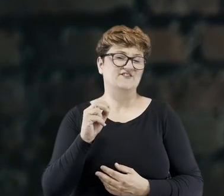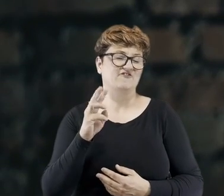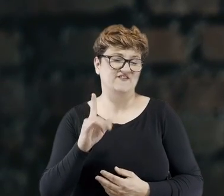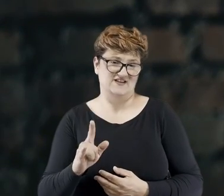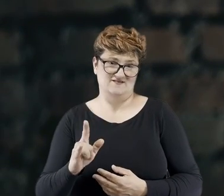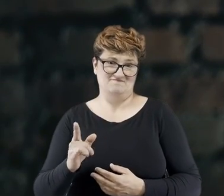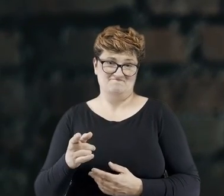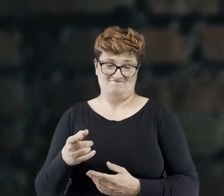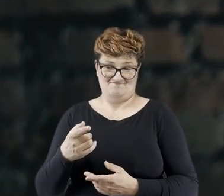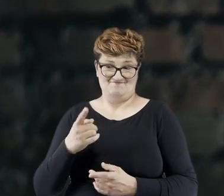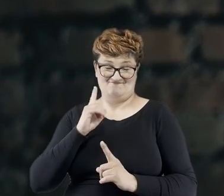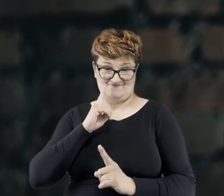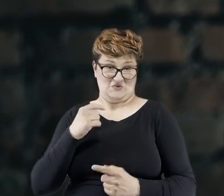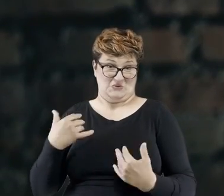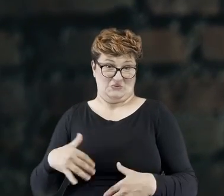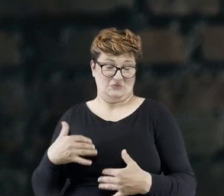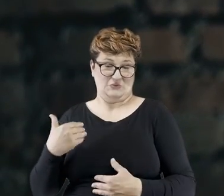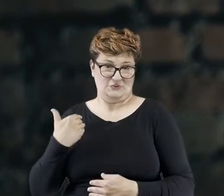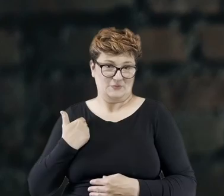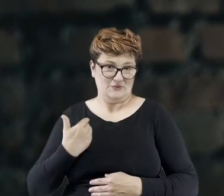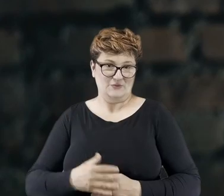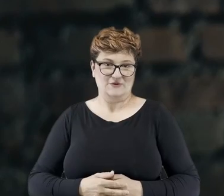Więc naprawdę sobie nie żałowała.